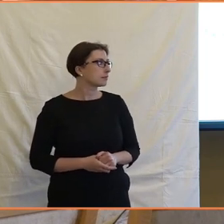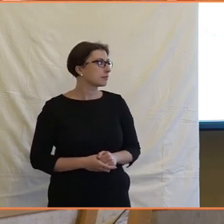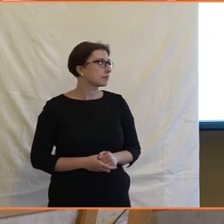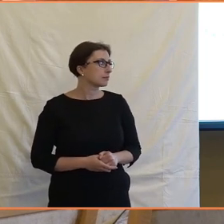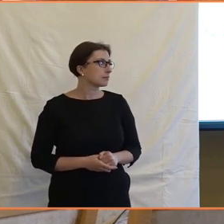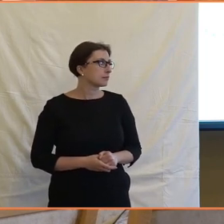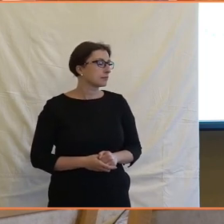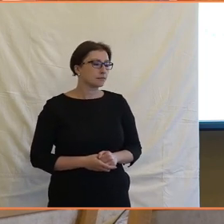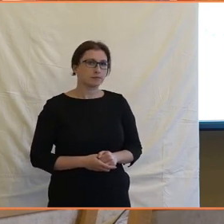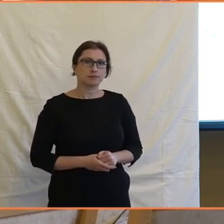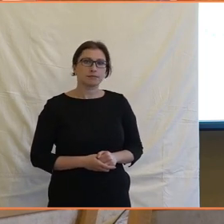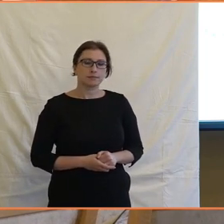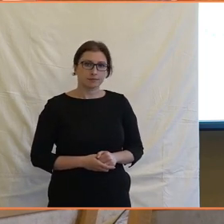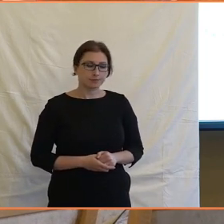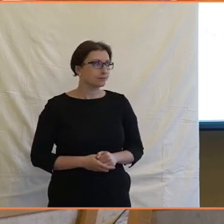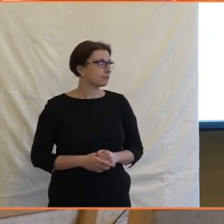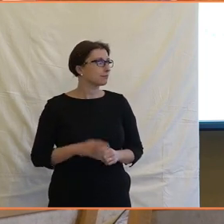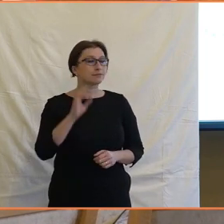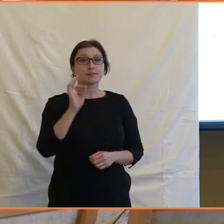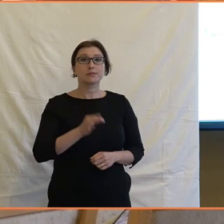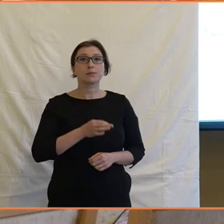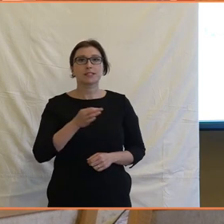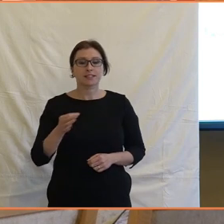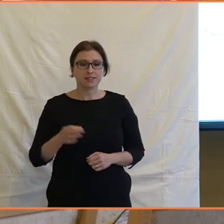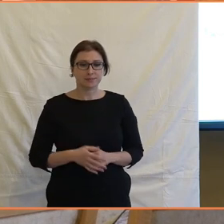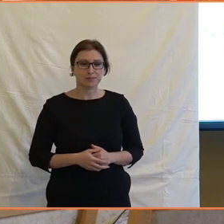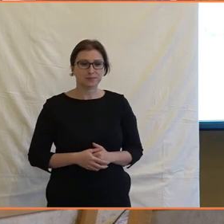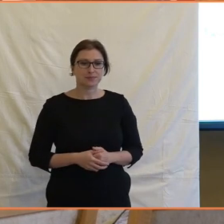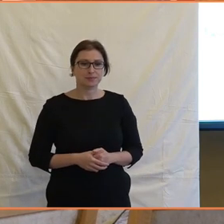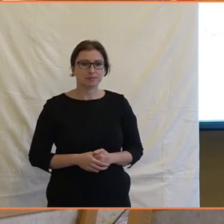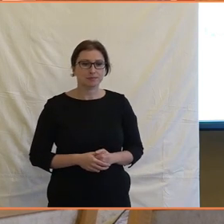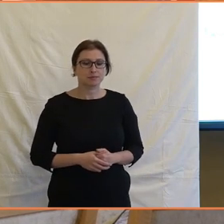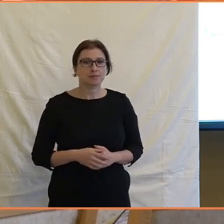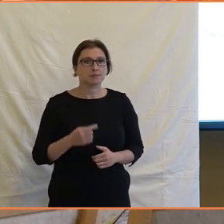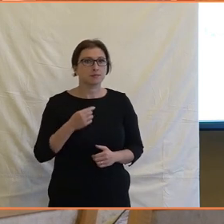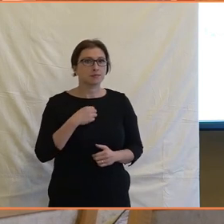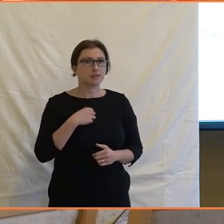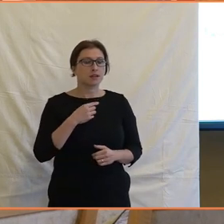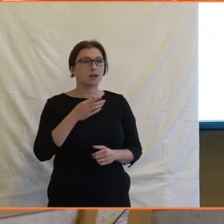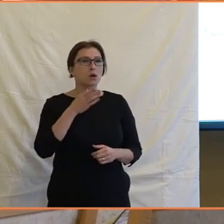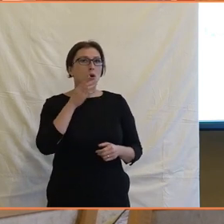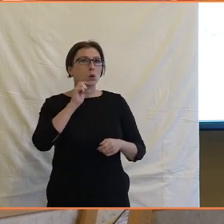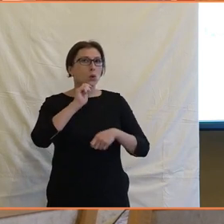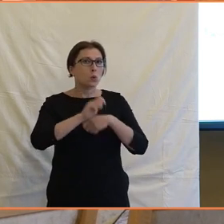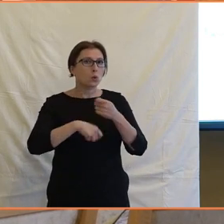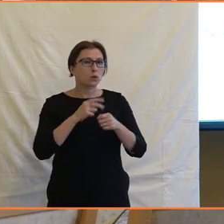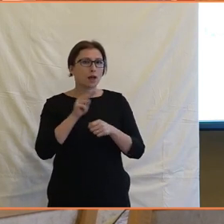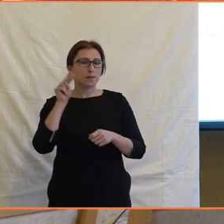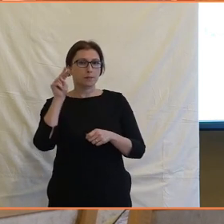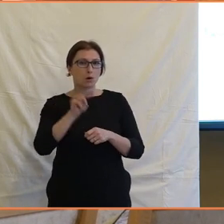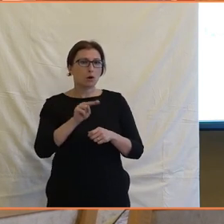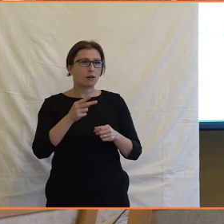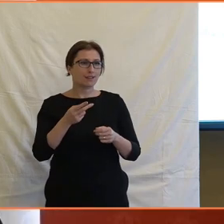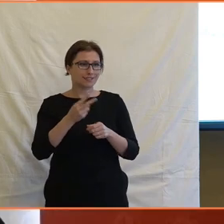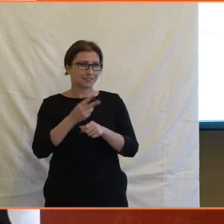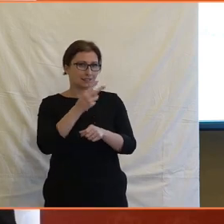Jo, jasně. Tak jo, dobrý den. Tak já to vezmu naopak z toho pohledu